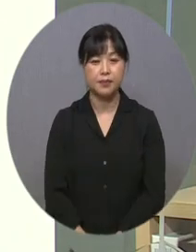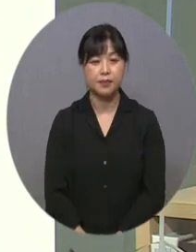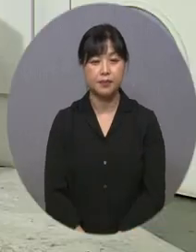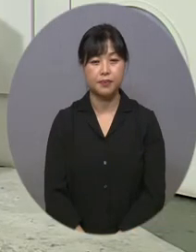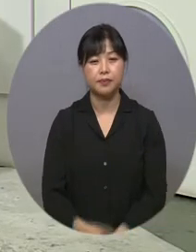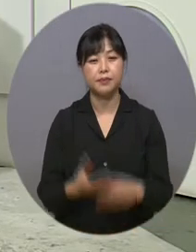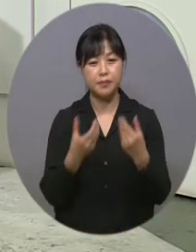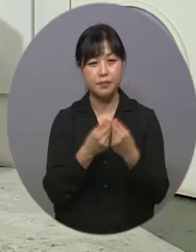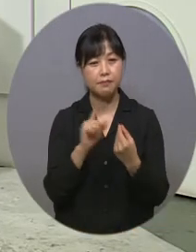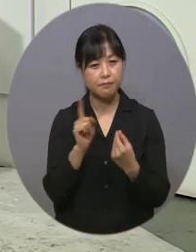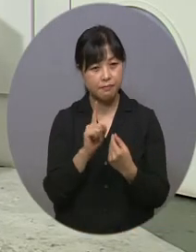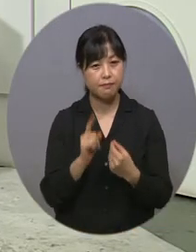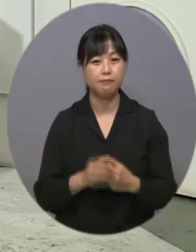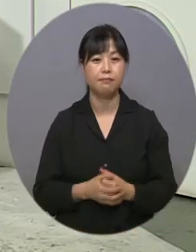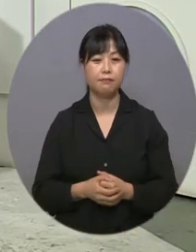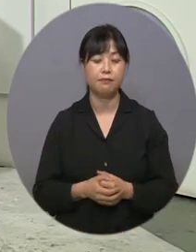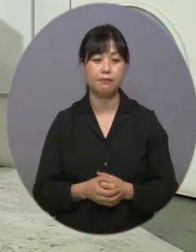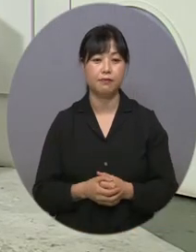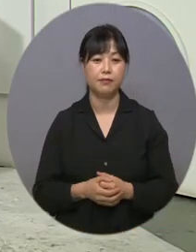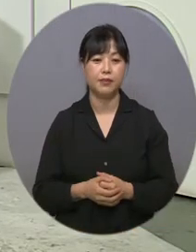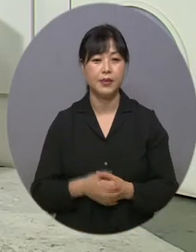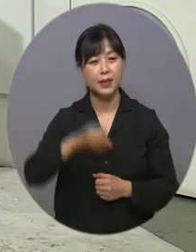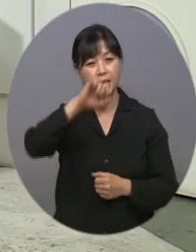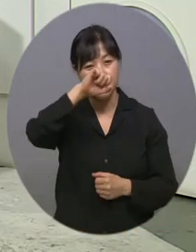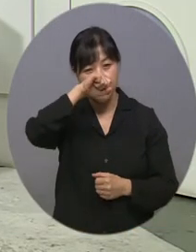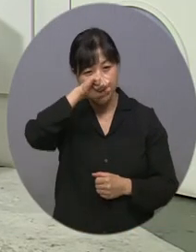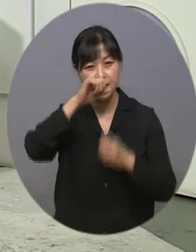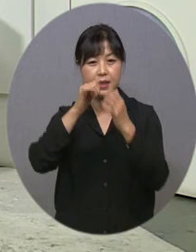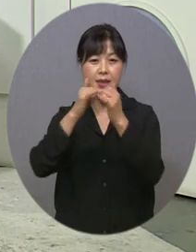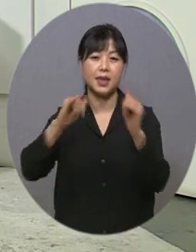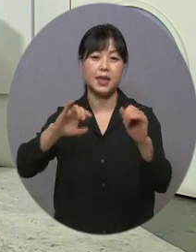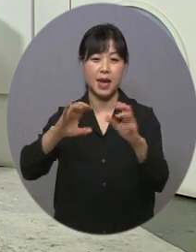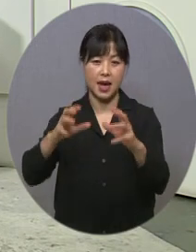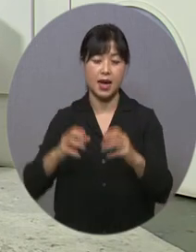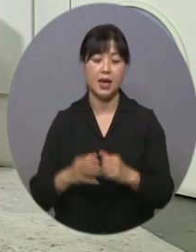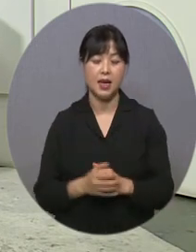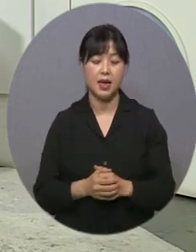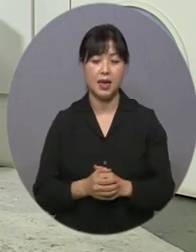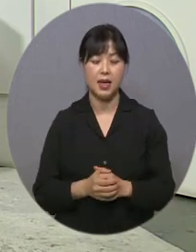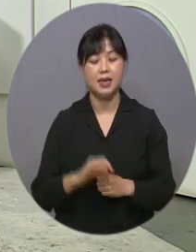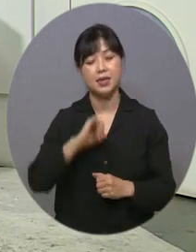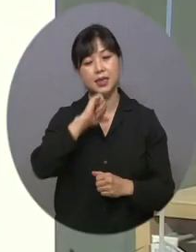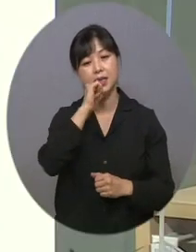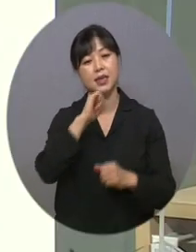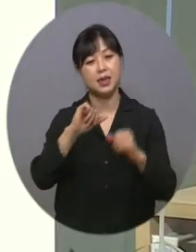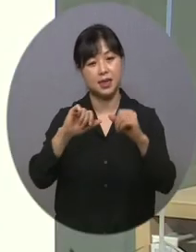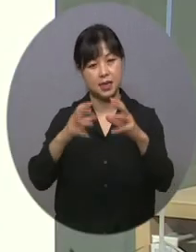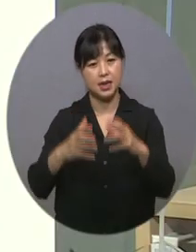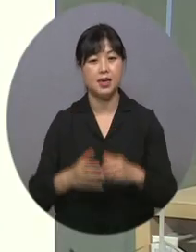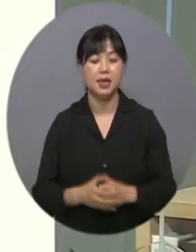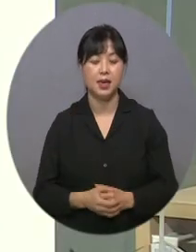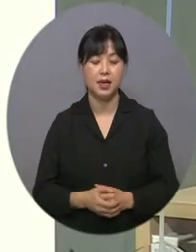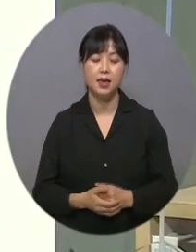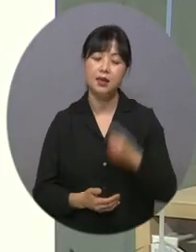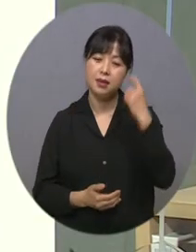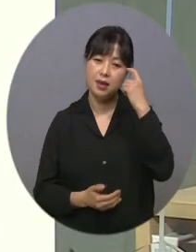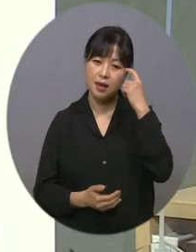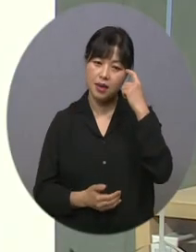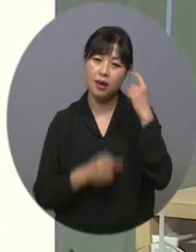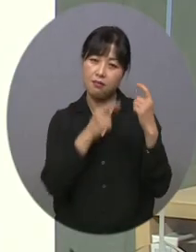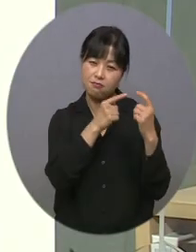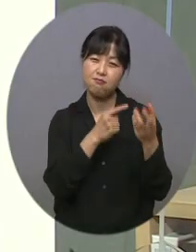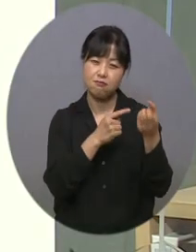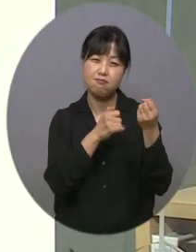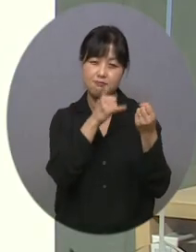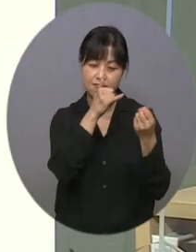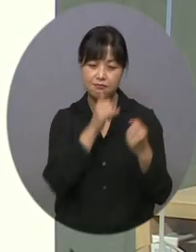예를 들자면은 흑인의 나라, 예, 예. 또 못 사는 나라 예. 그런 정도